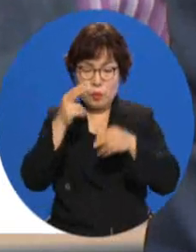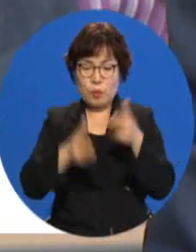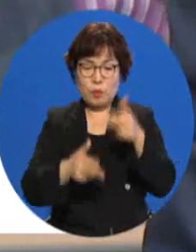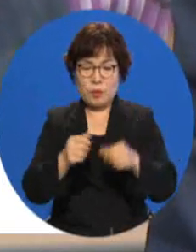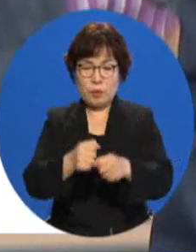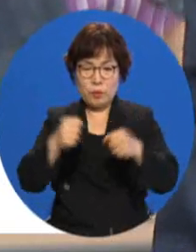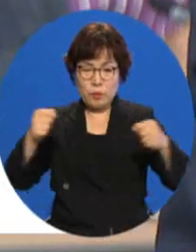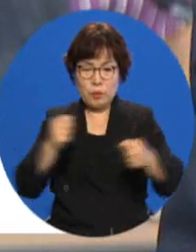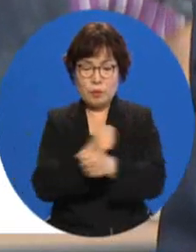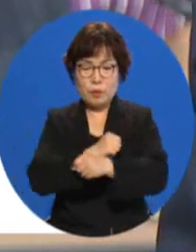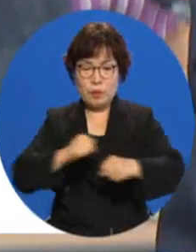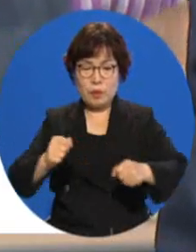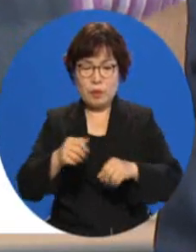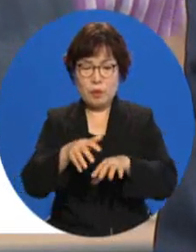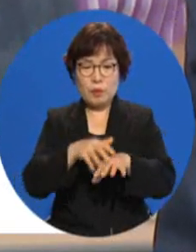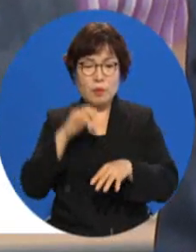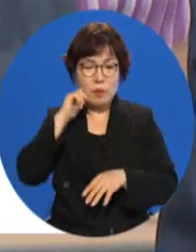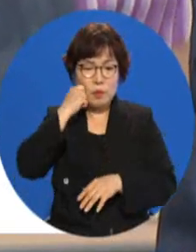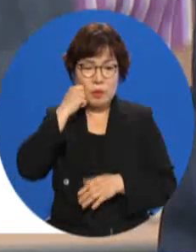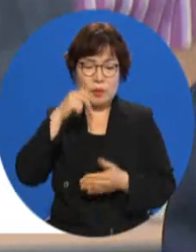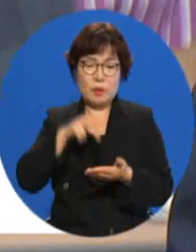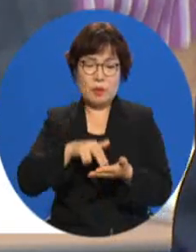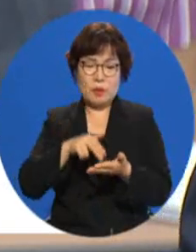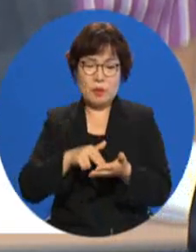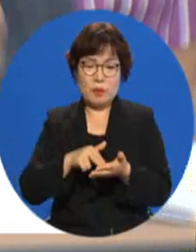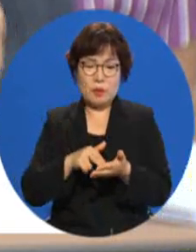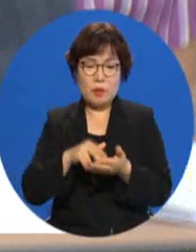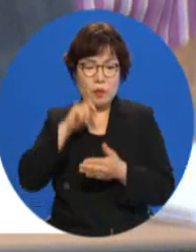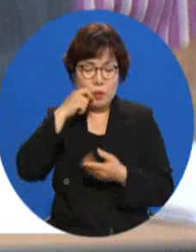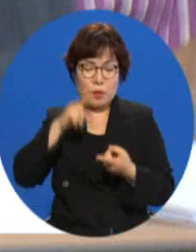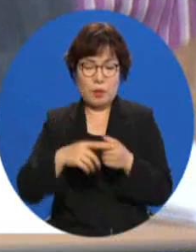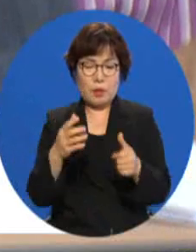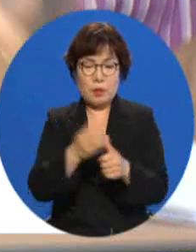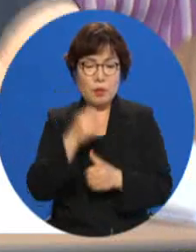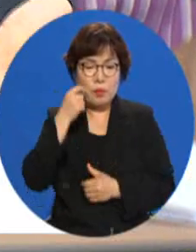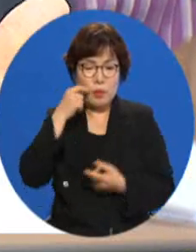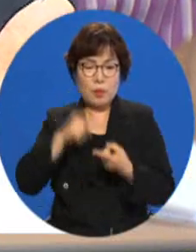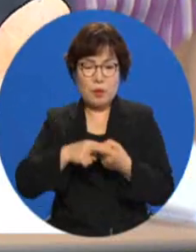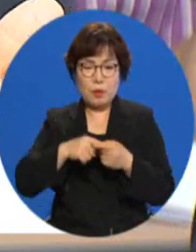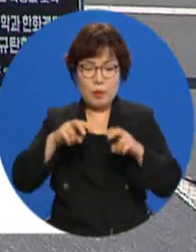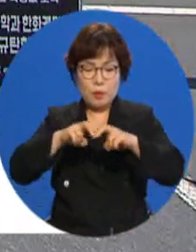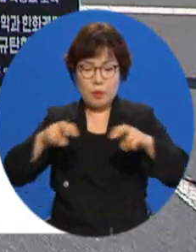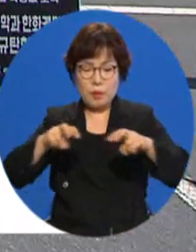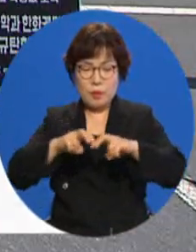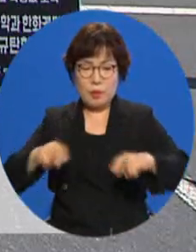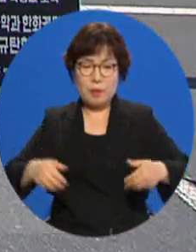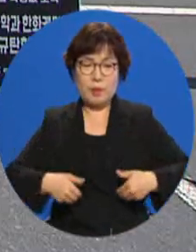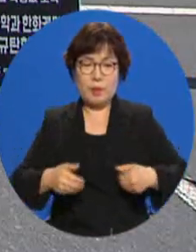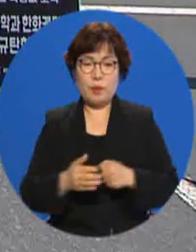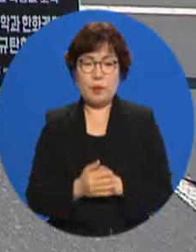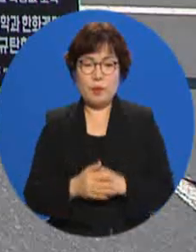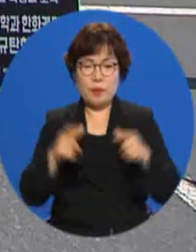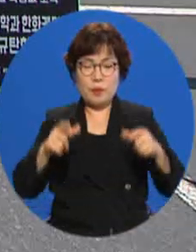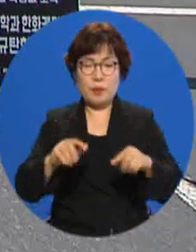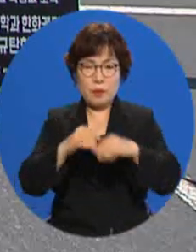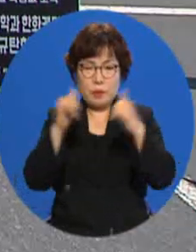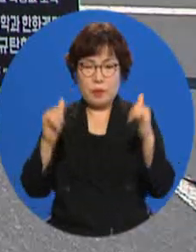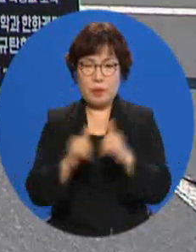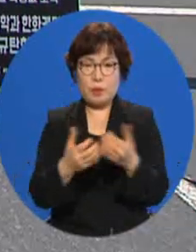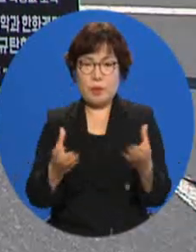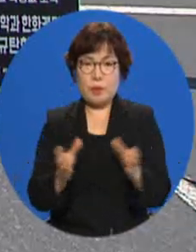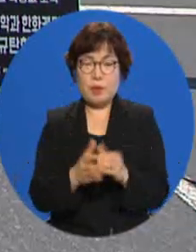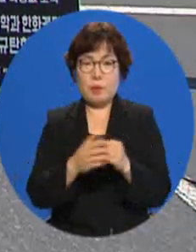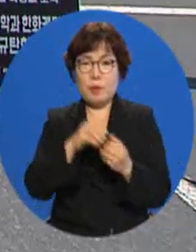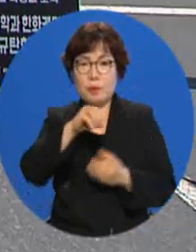구조적으로 어려움이 있어요. 도저히 장치 못하는 게 있는데 이걸 소상히 밝혀야 합니다. 한편 지역 시민단체들은